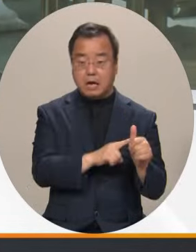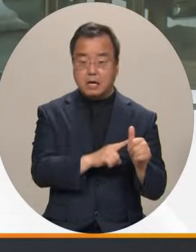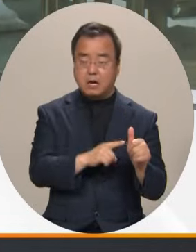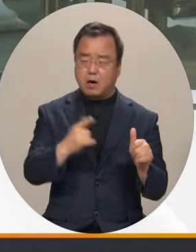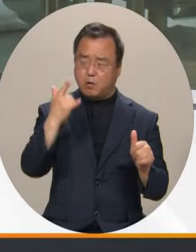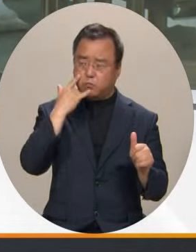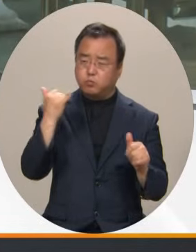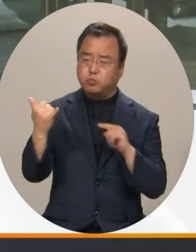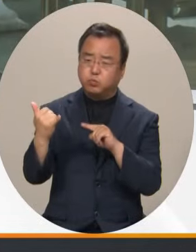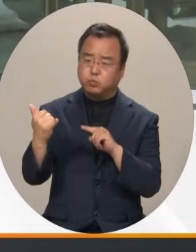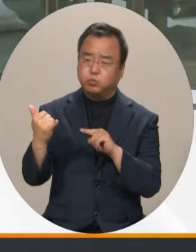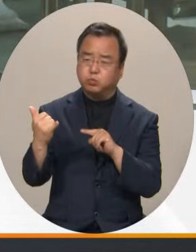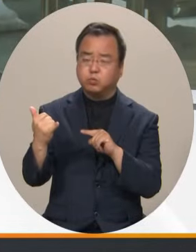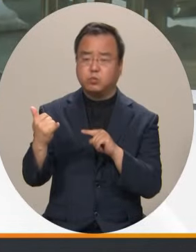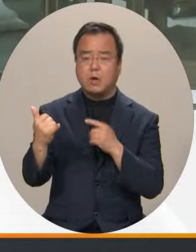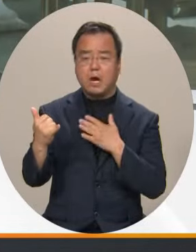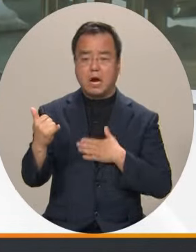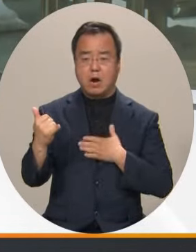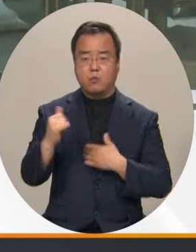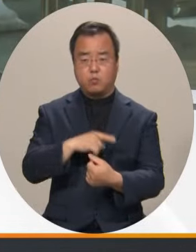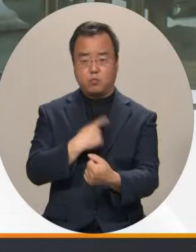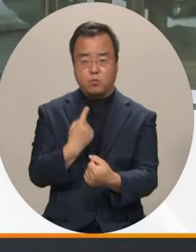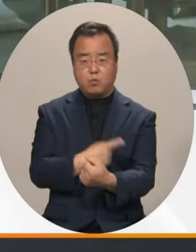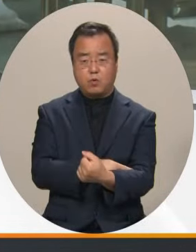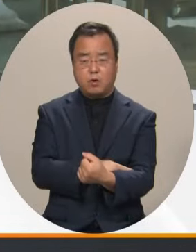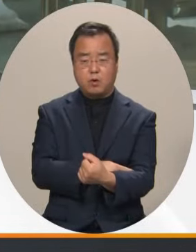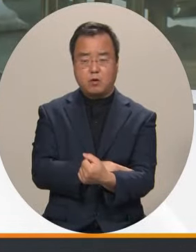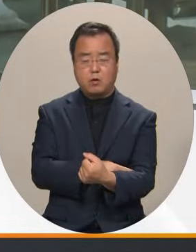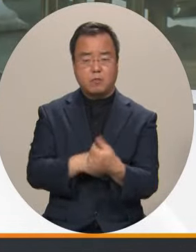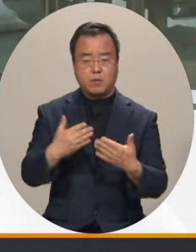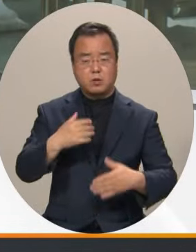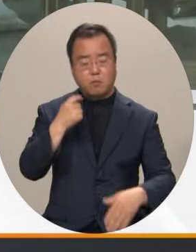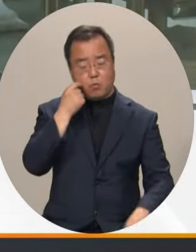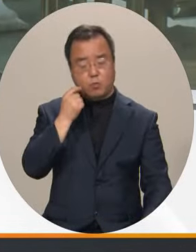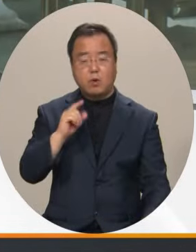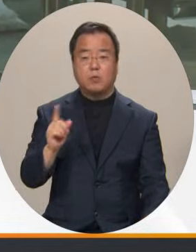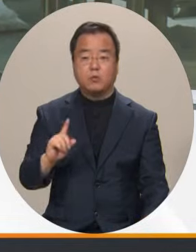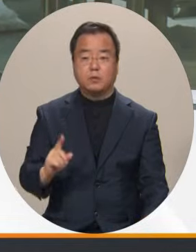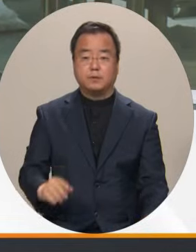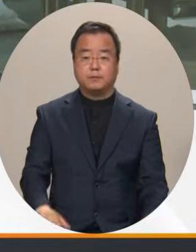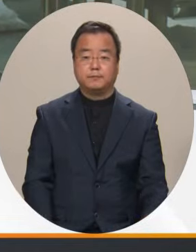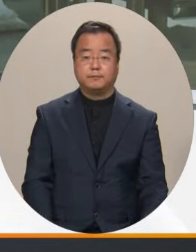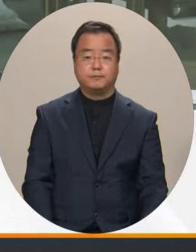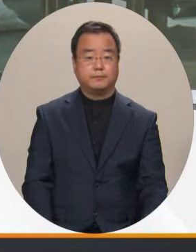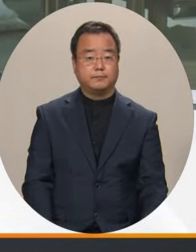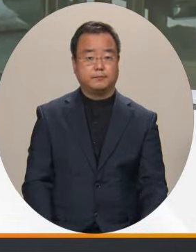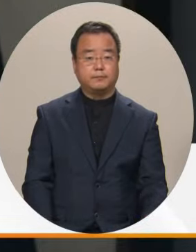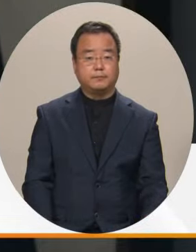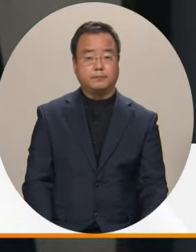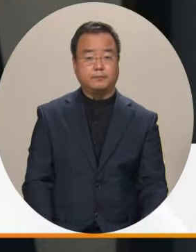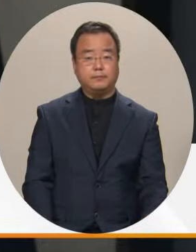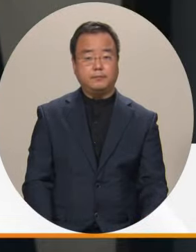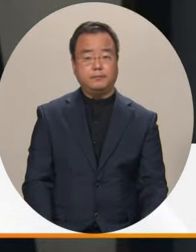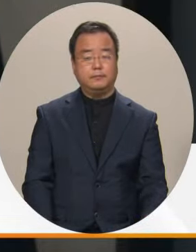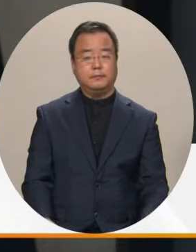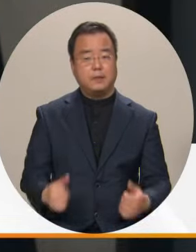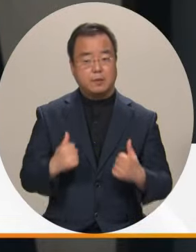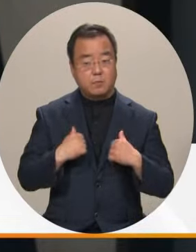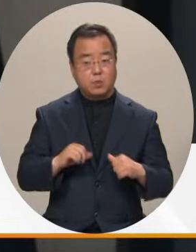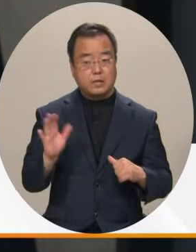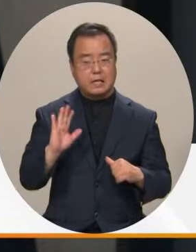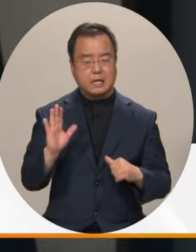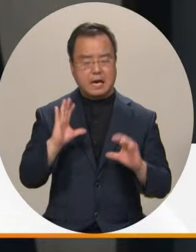부를 잊을 수도 있다는 그런 우려가 나오는데 어떻게 보십니까 그니까 이거는 뭐 포기한게 아니라